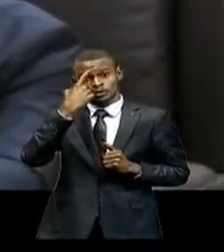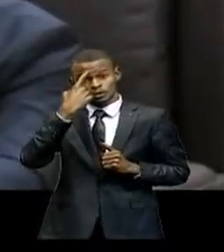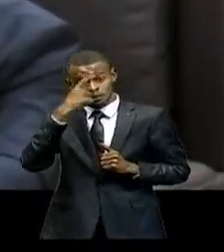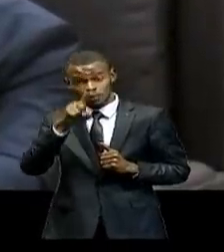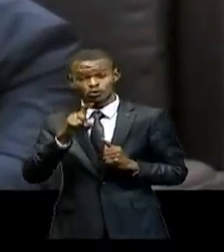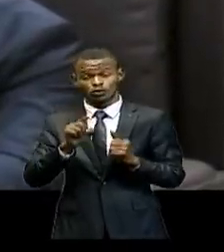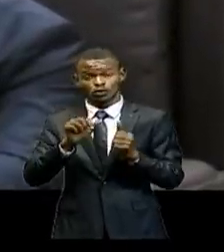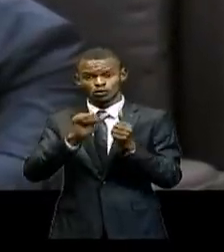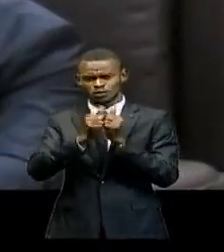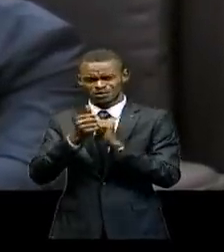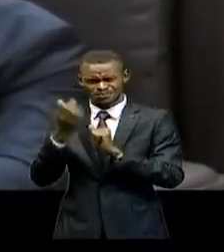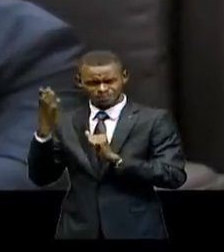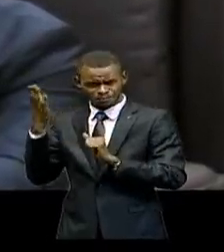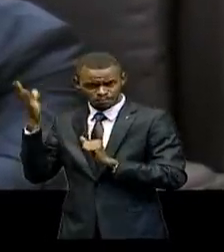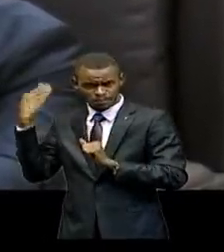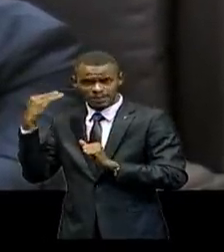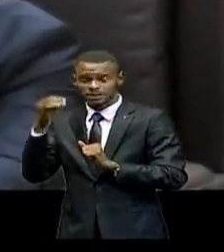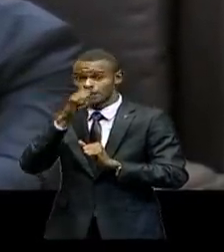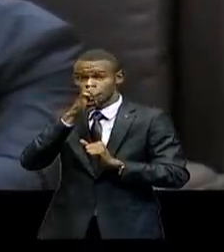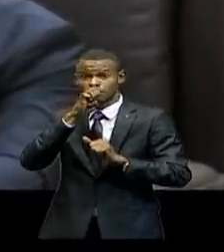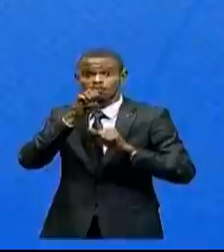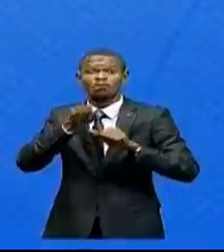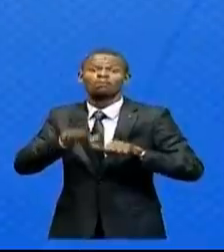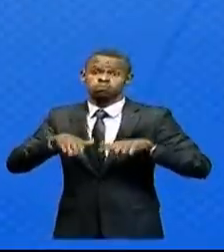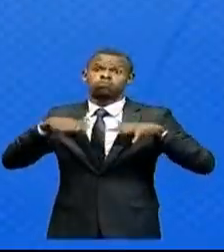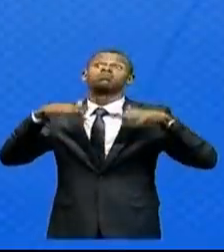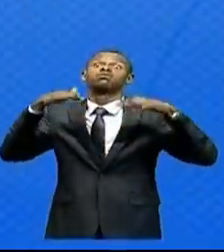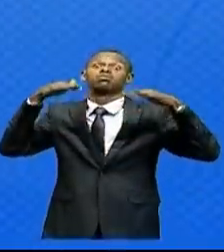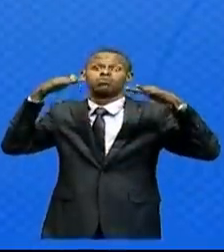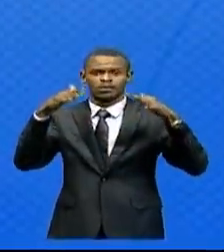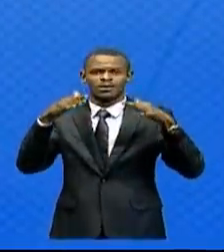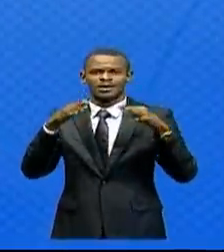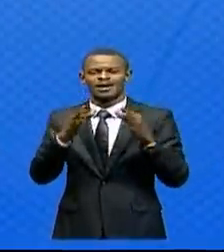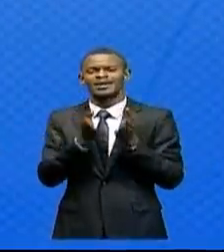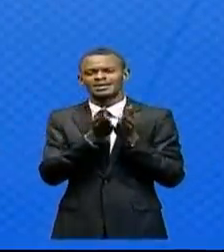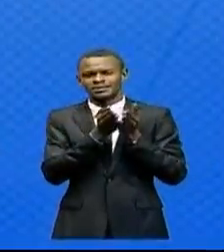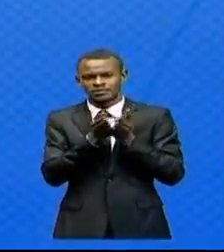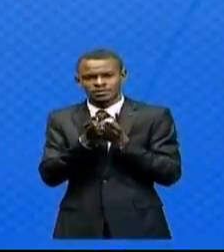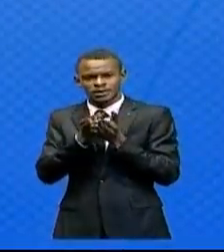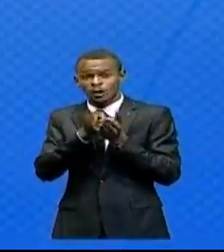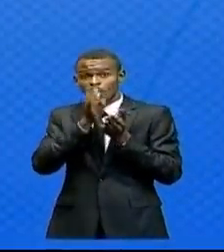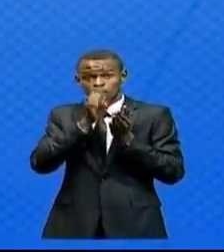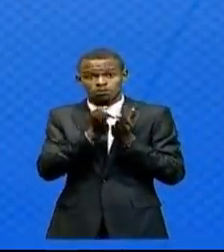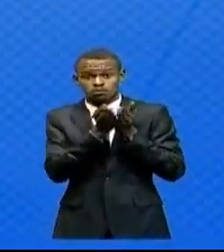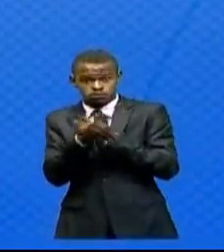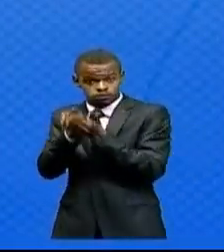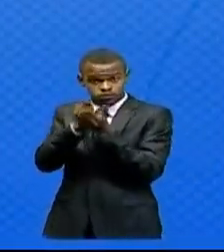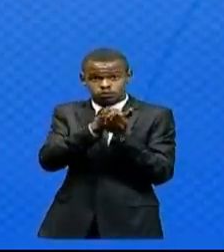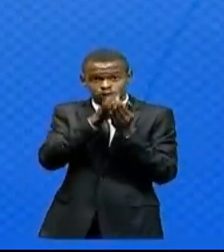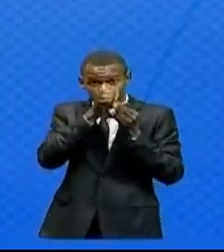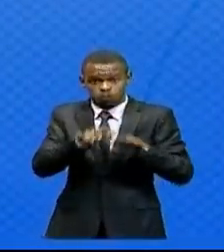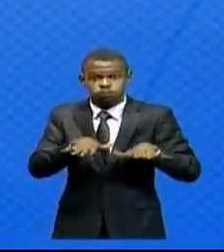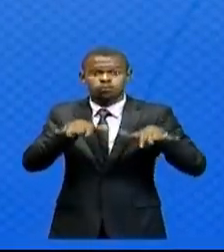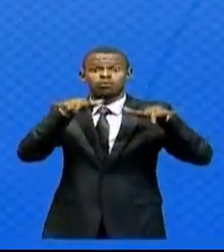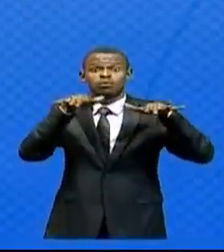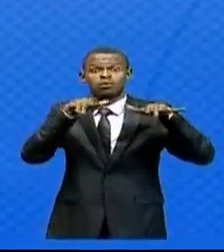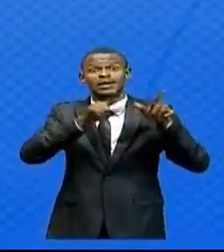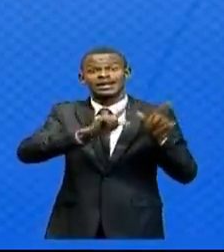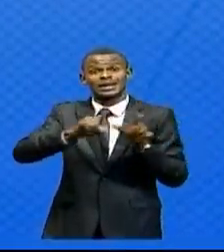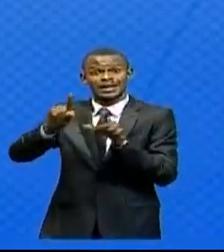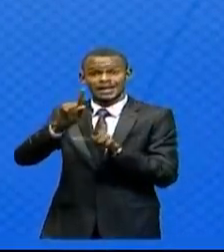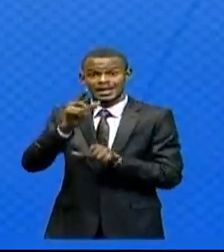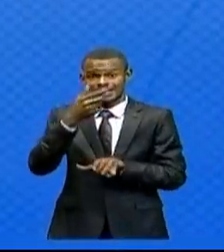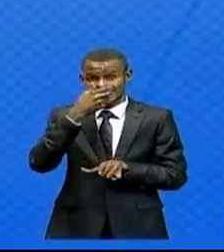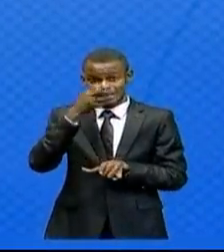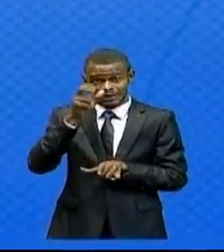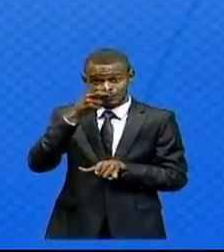naufrage survenu le jeudi 11 novembre dernier sur le lac Kivu, le Premier ministre a présenté les condoléances du gouvernement